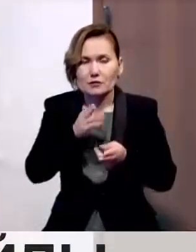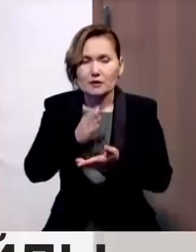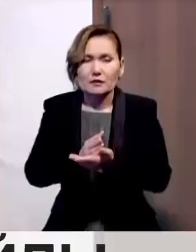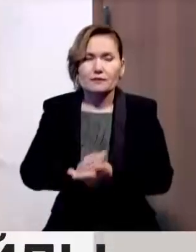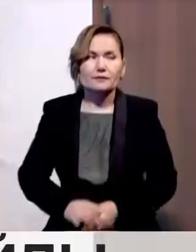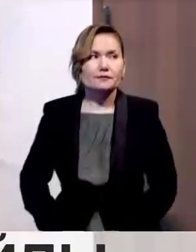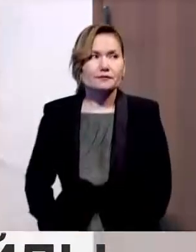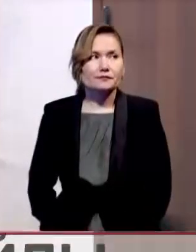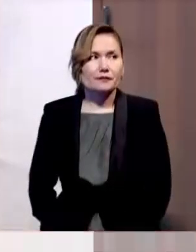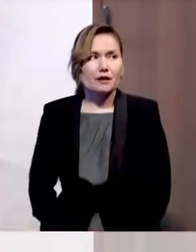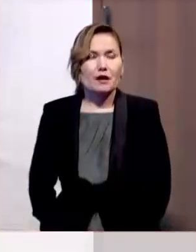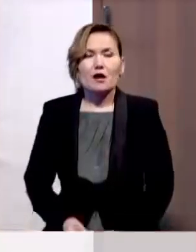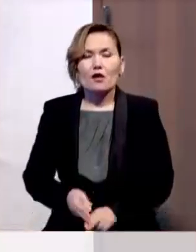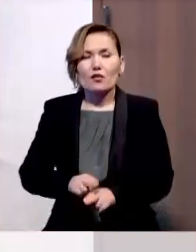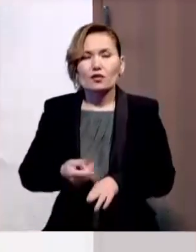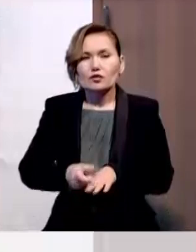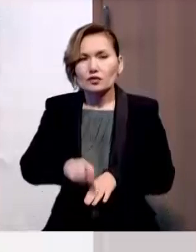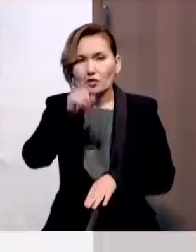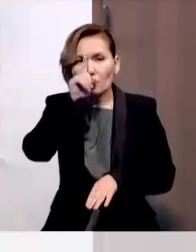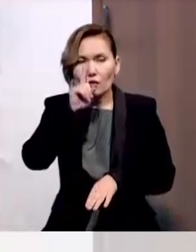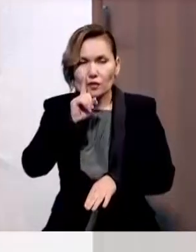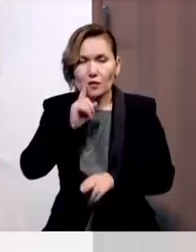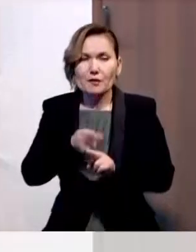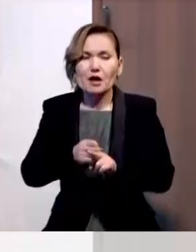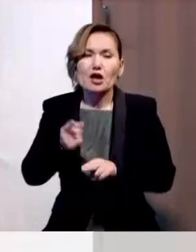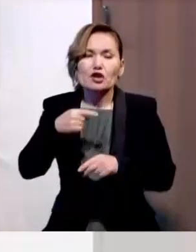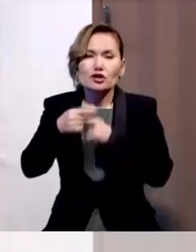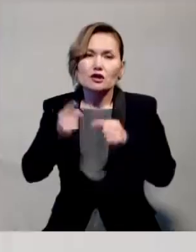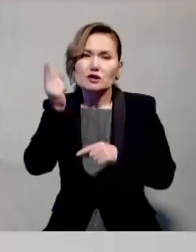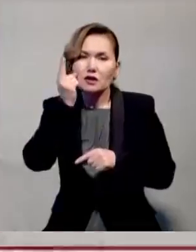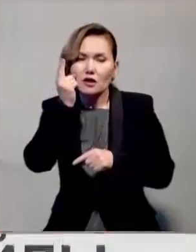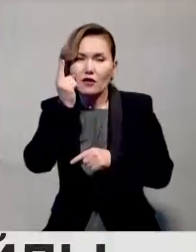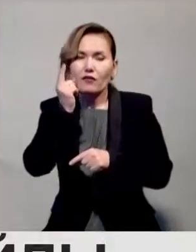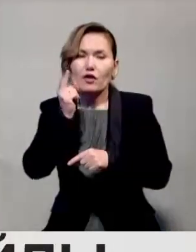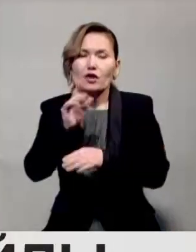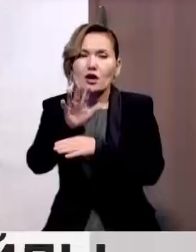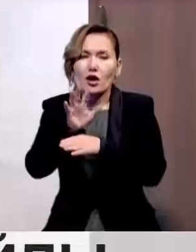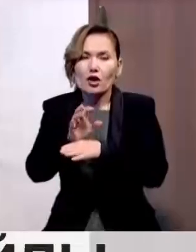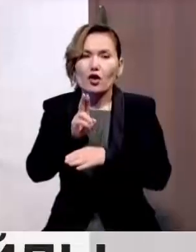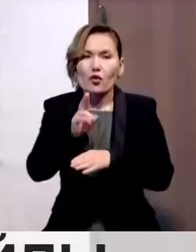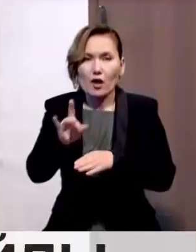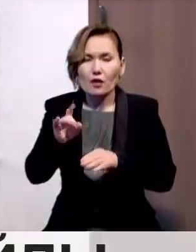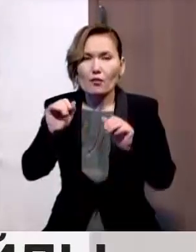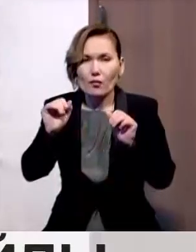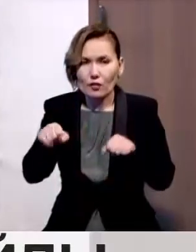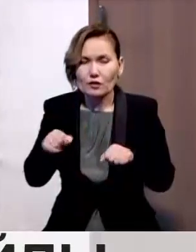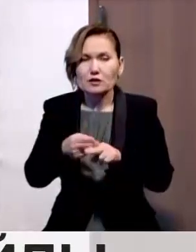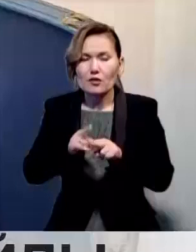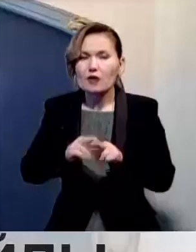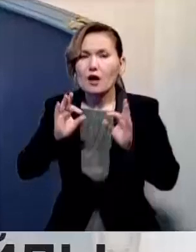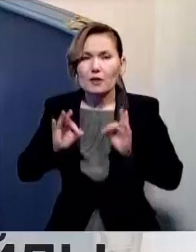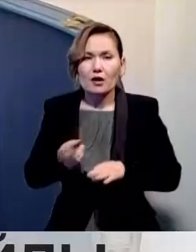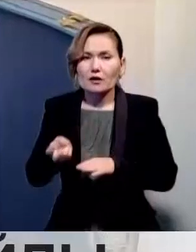Бұл қосымша кәсіпкерлер үшін өте тиімді, кәсіпкерлердің уақытын үнемдейді. Прокуратураға келіп, уақытын